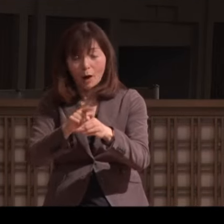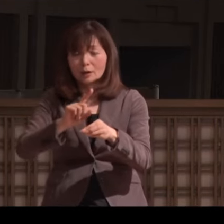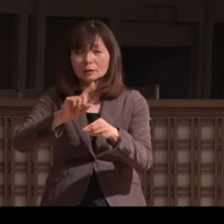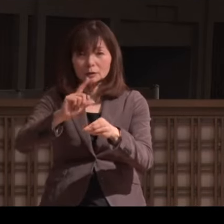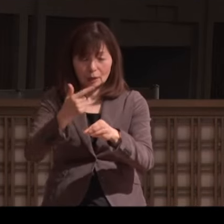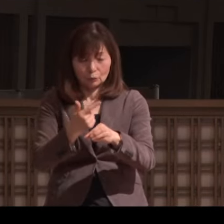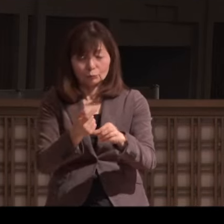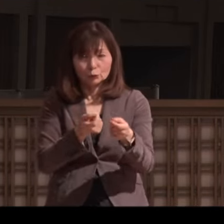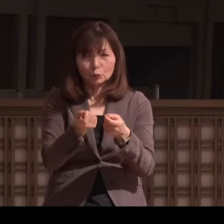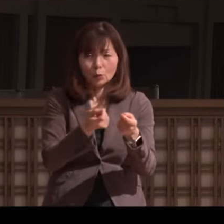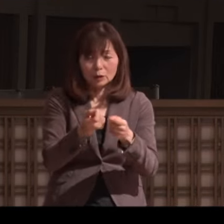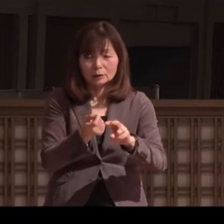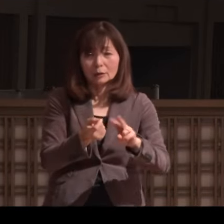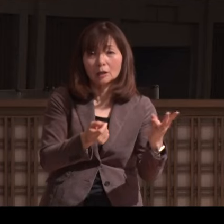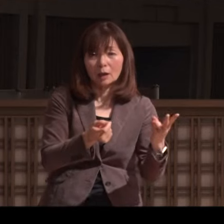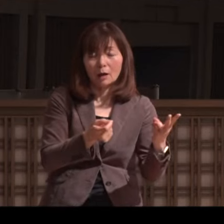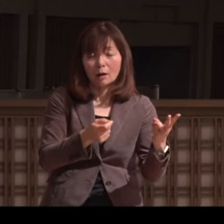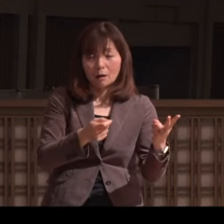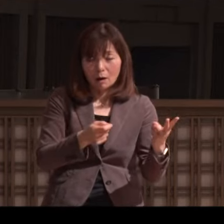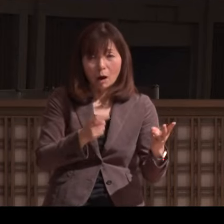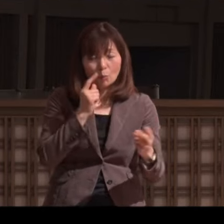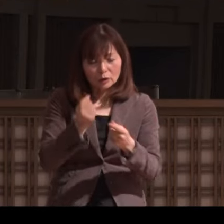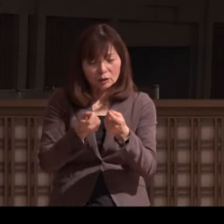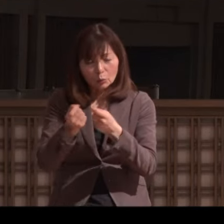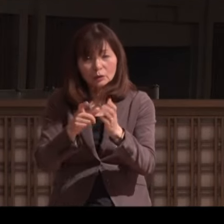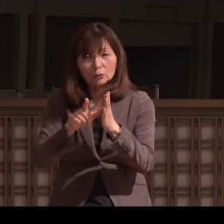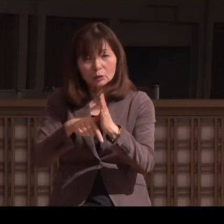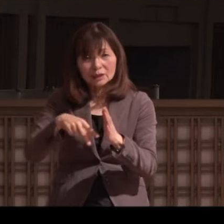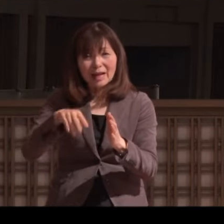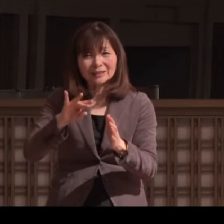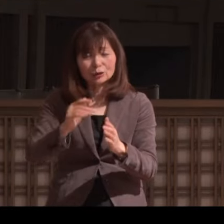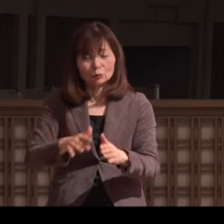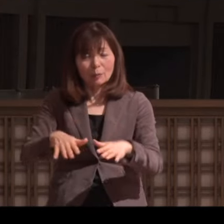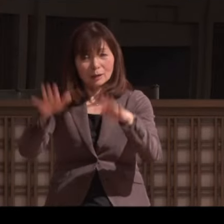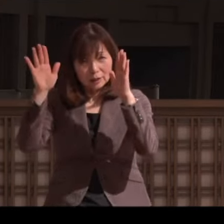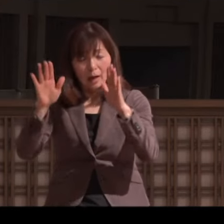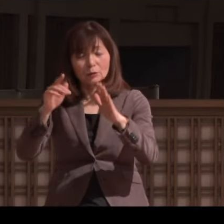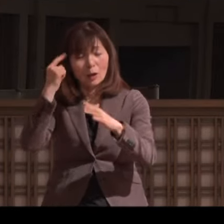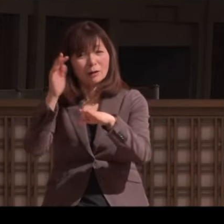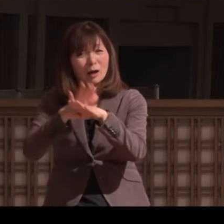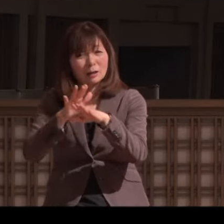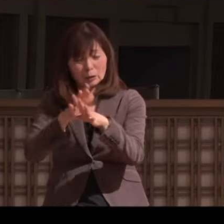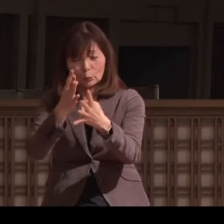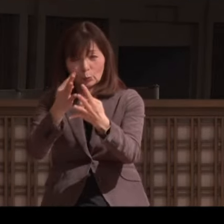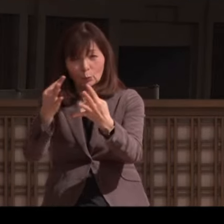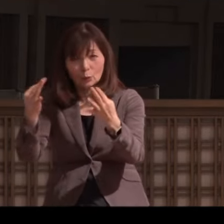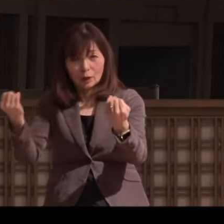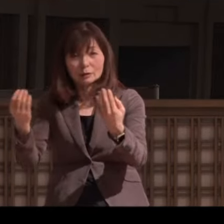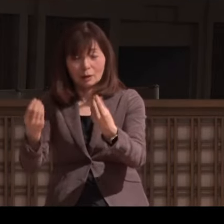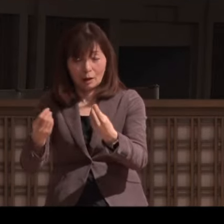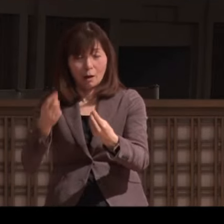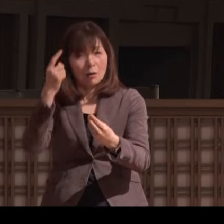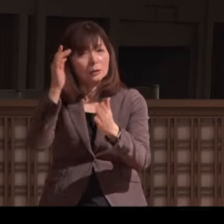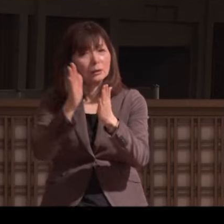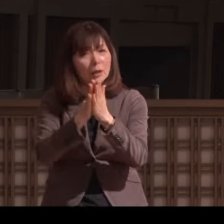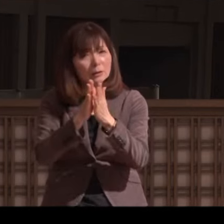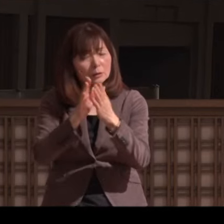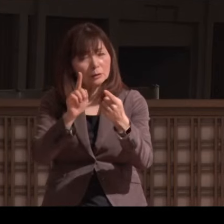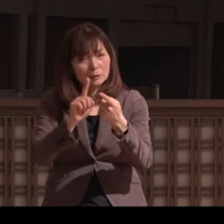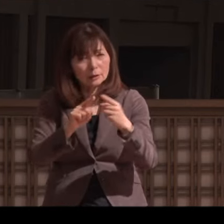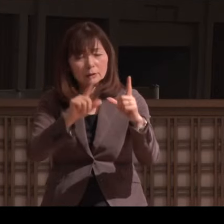れてしまうとナチス万歳いってなっちゃう人がめちゃくちゃ多かったからなんですねだから実は精神的生活で自分で